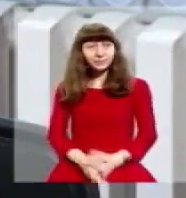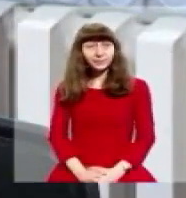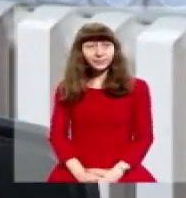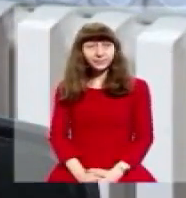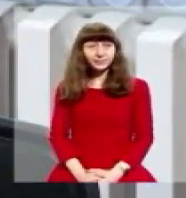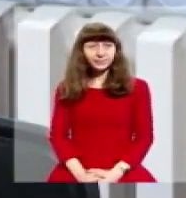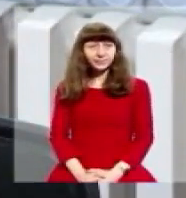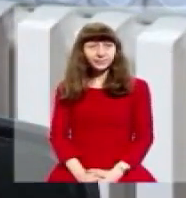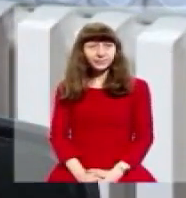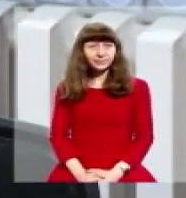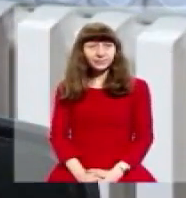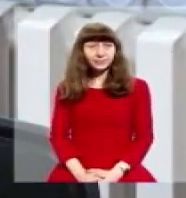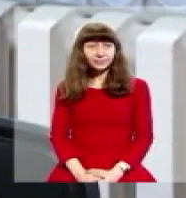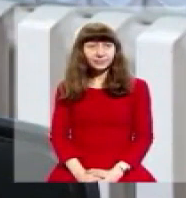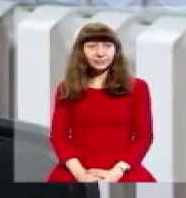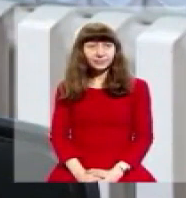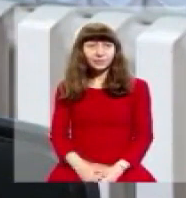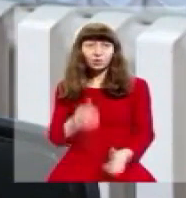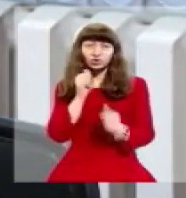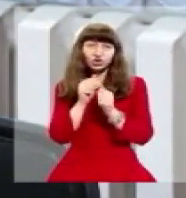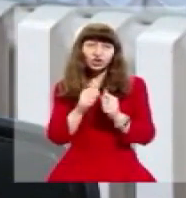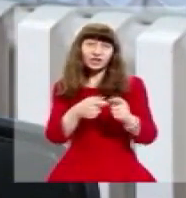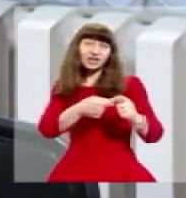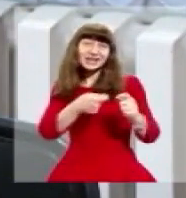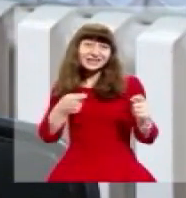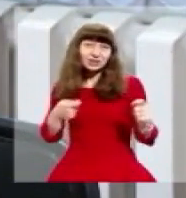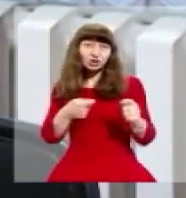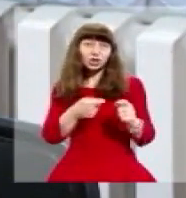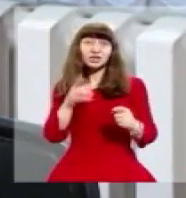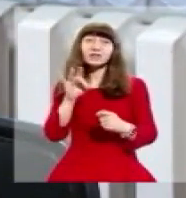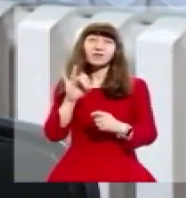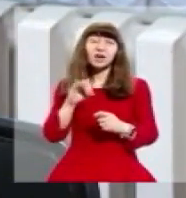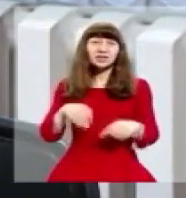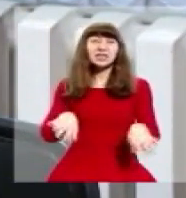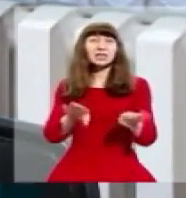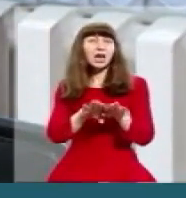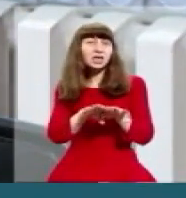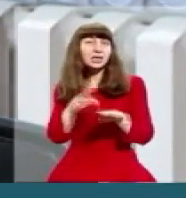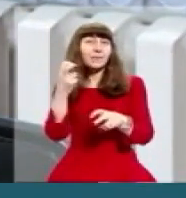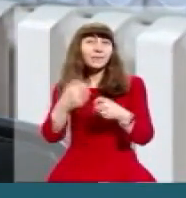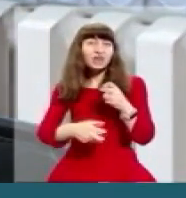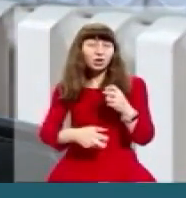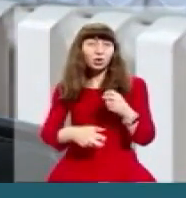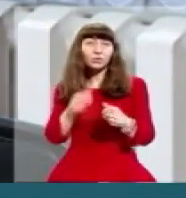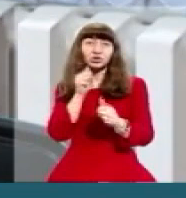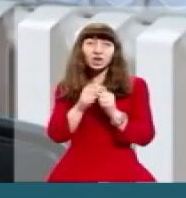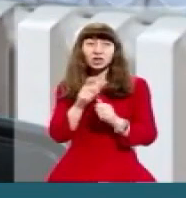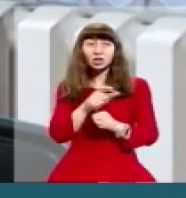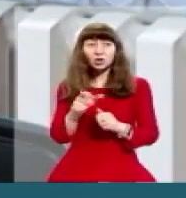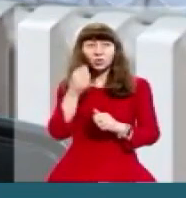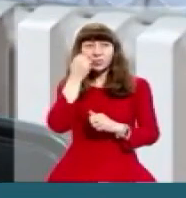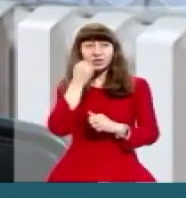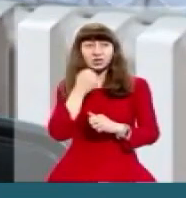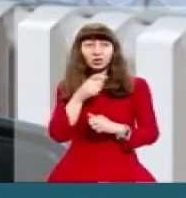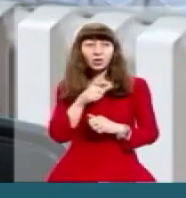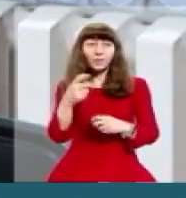люди с растяжением связок голеностопного сустава, закрытым переломом наружной лодыжки. Часто поступают люди